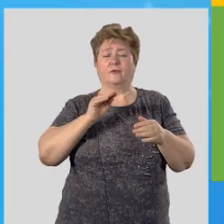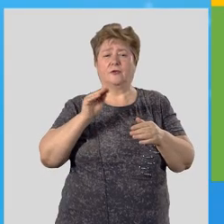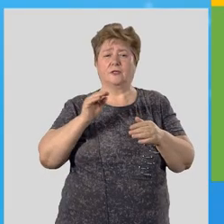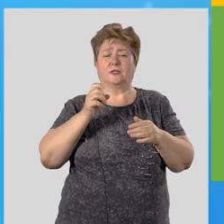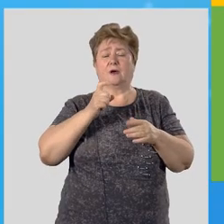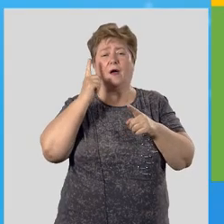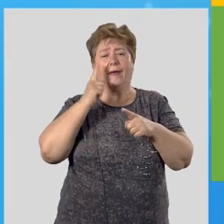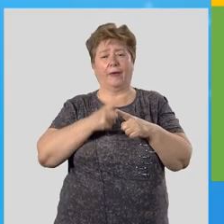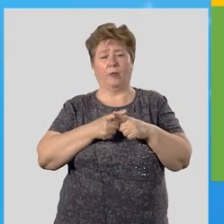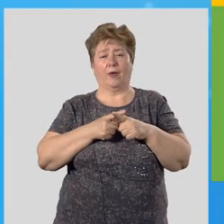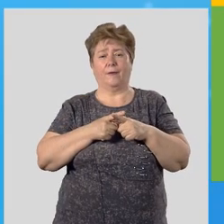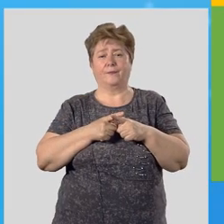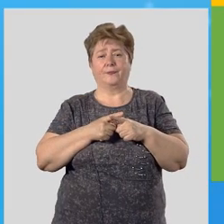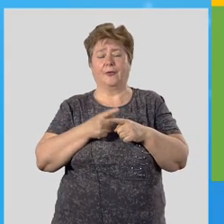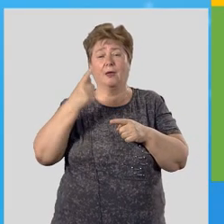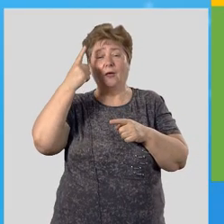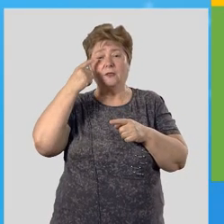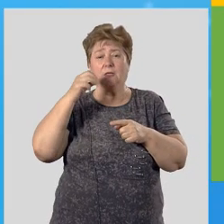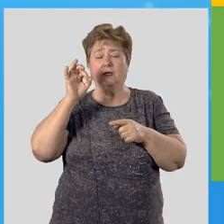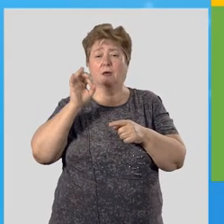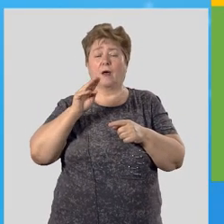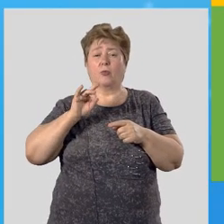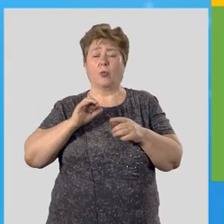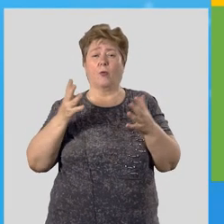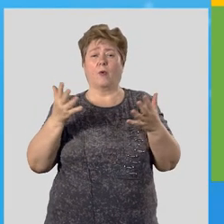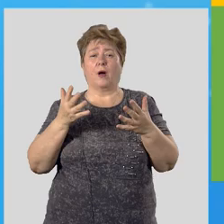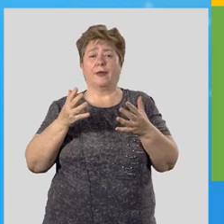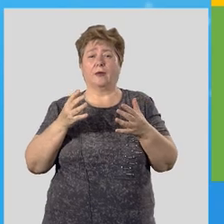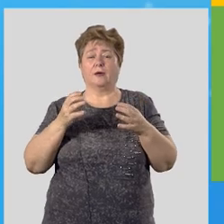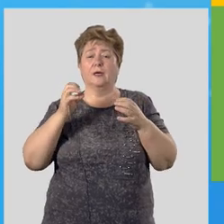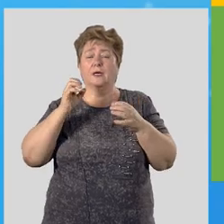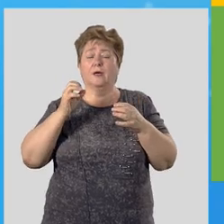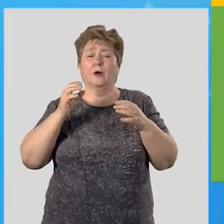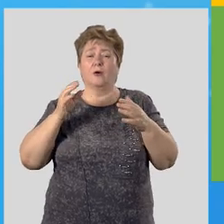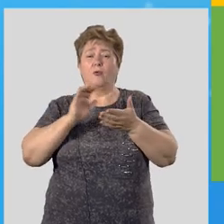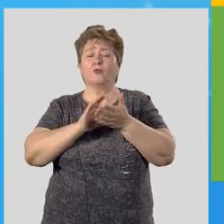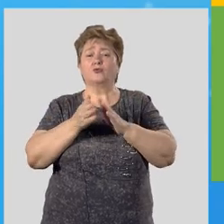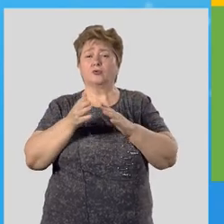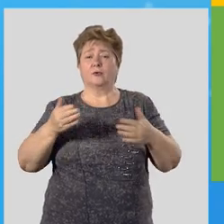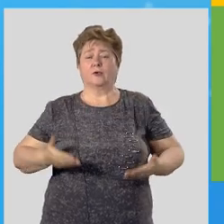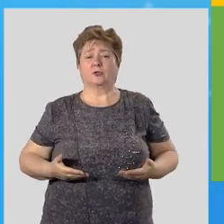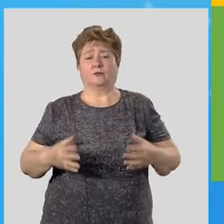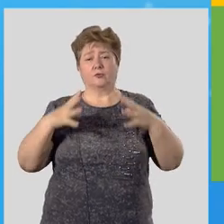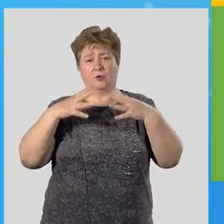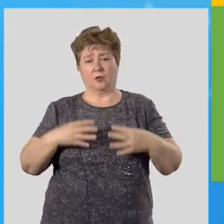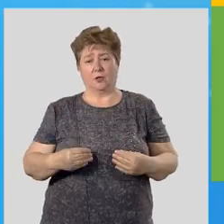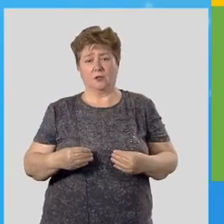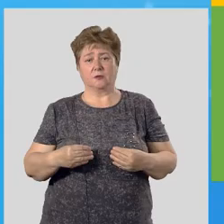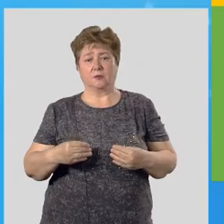физика и химия. Знание о том, в каких естественных условиях живут